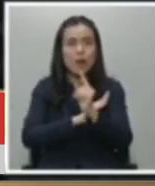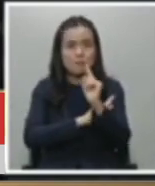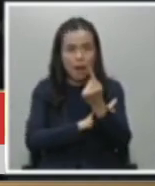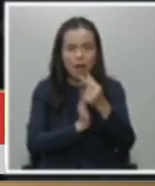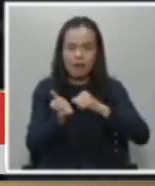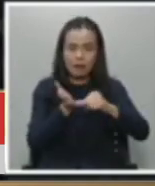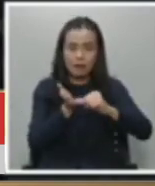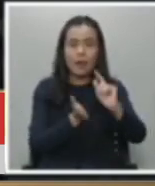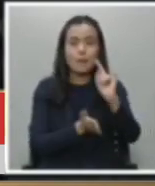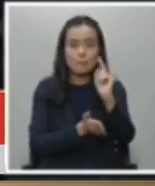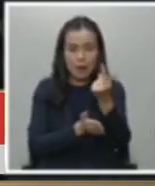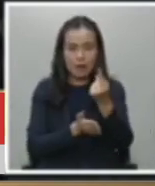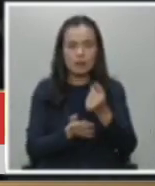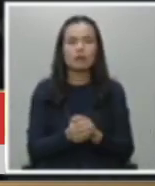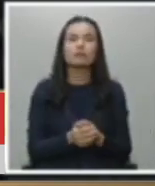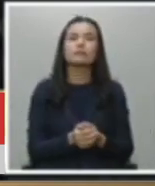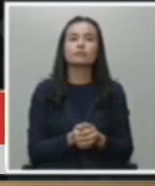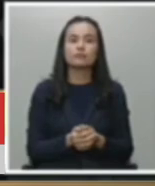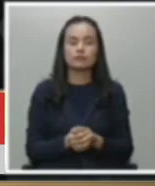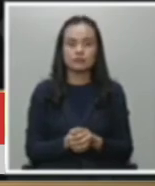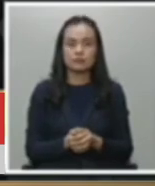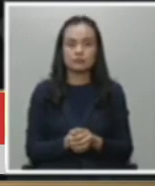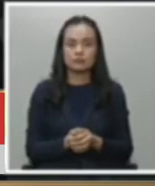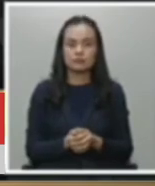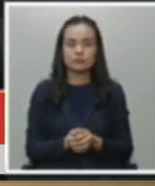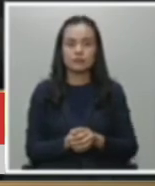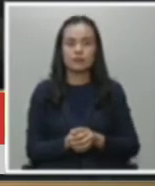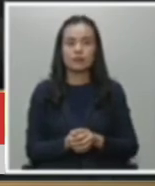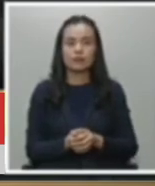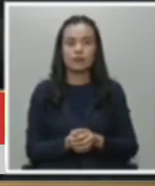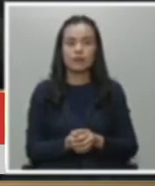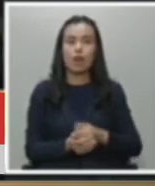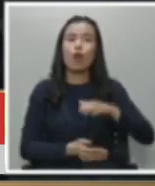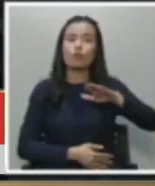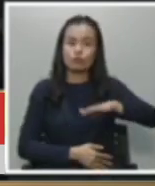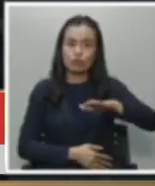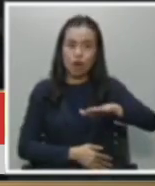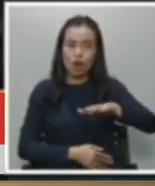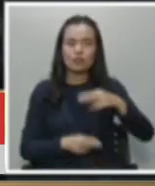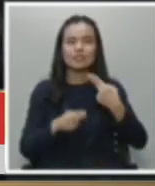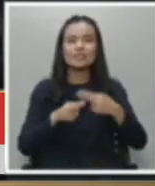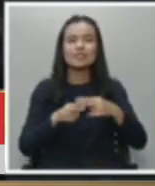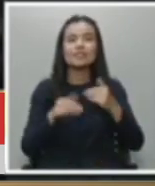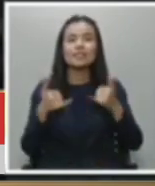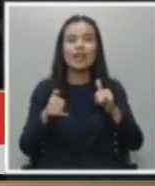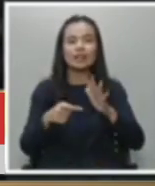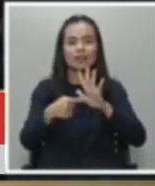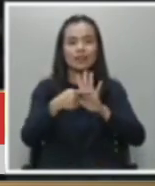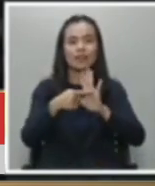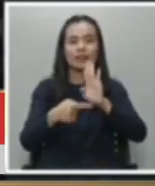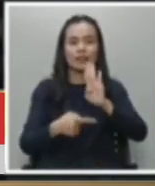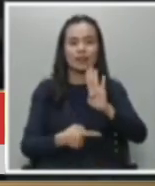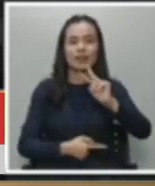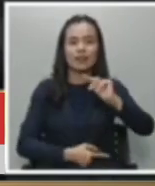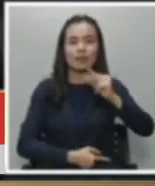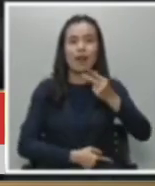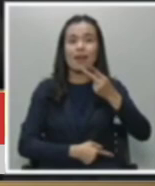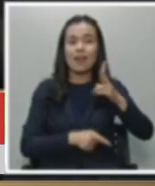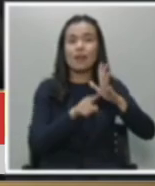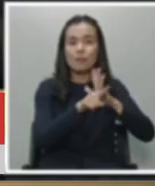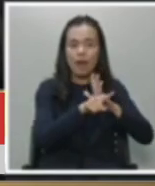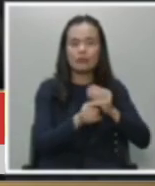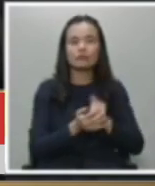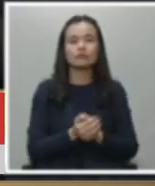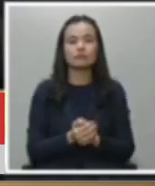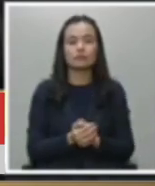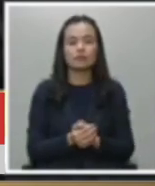าไปสังหารน้องแบงค์เมื่อสักครู่นี้ที่ขออนุญาตเอ่ยนามที่ท่านแล้วผมก็รับนะ